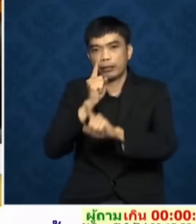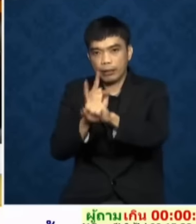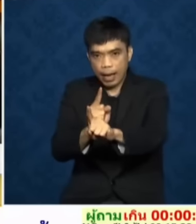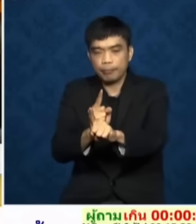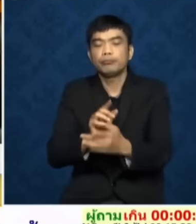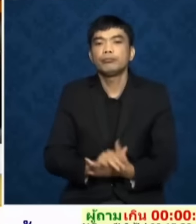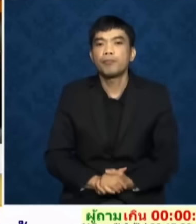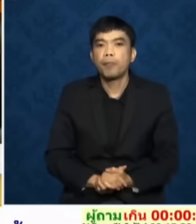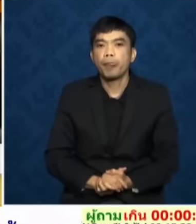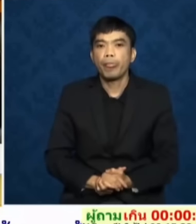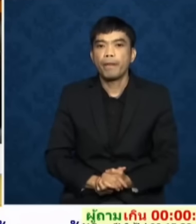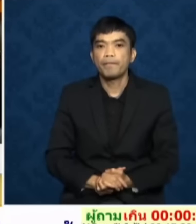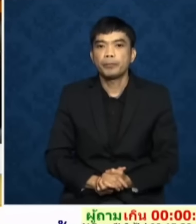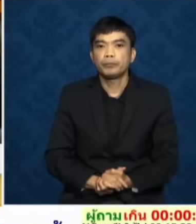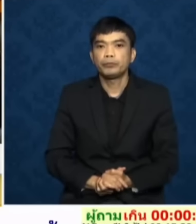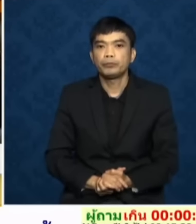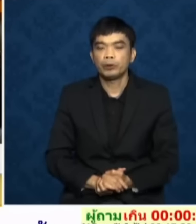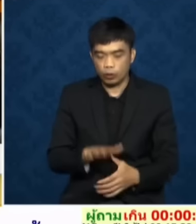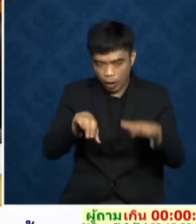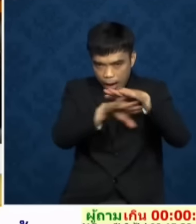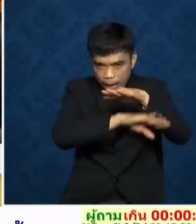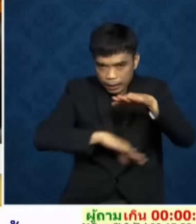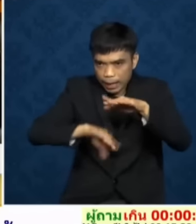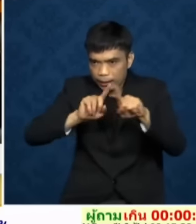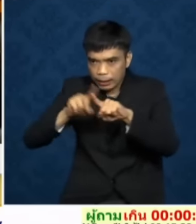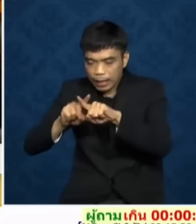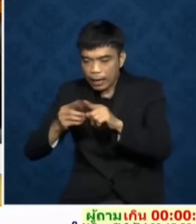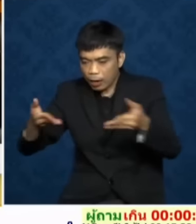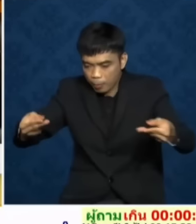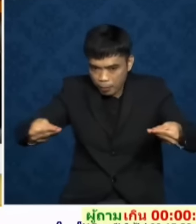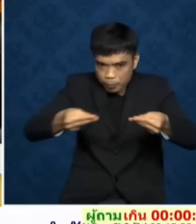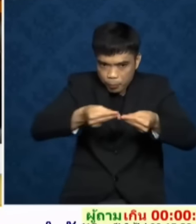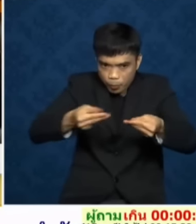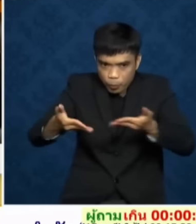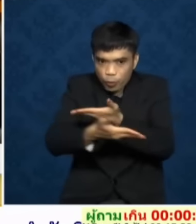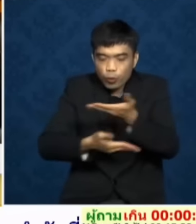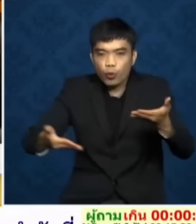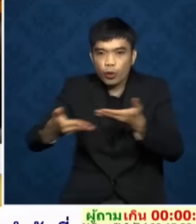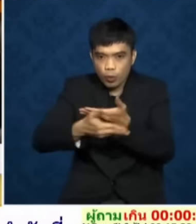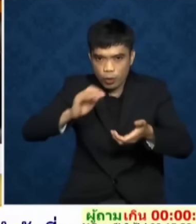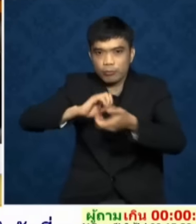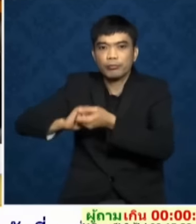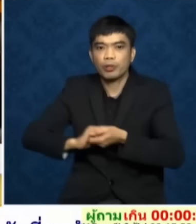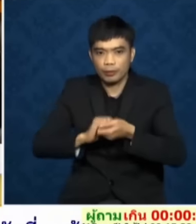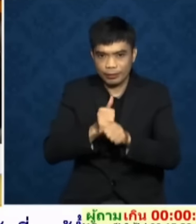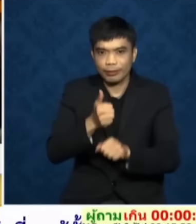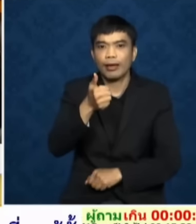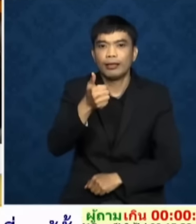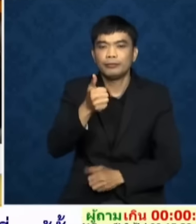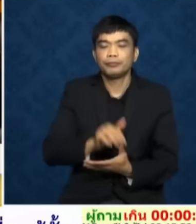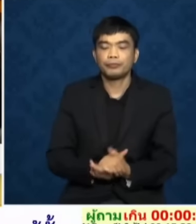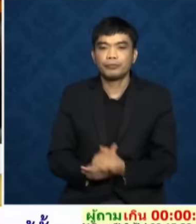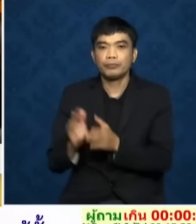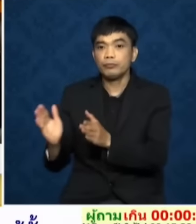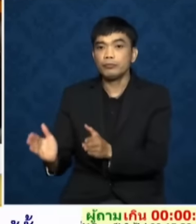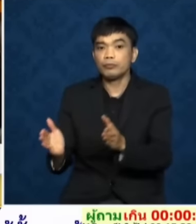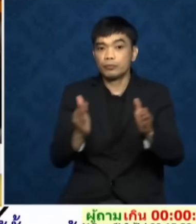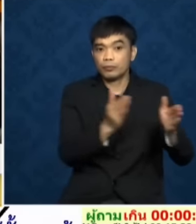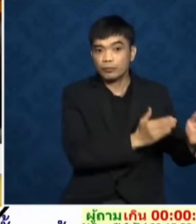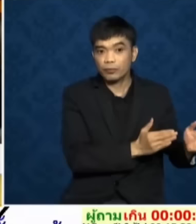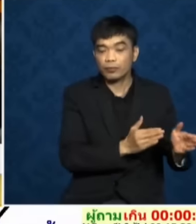ราะนั้นหารูปธรรมข้อมูลมาแล้วก็มาหาทางออกร่วมกันกรณีที่ท่านพูดถึงความเสมอภาคเท่า